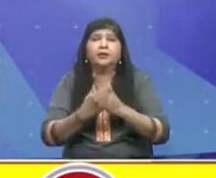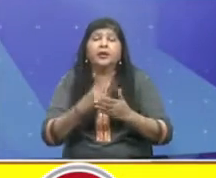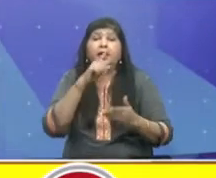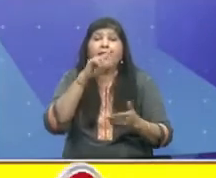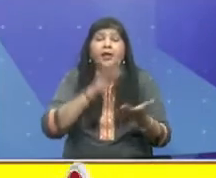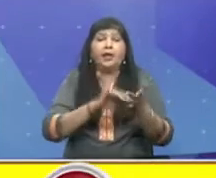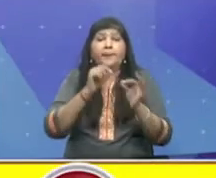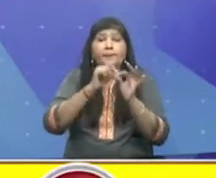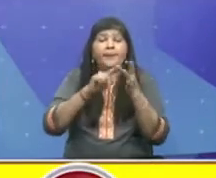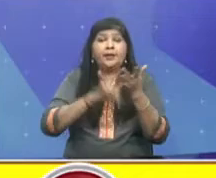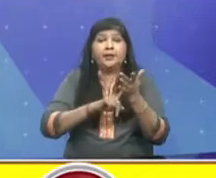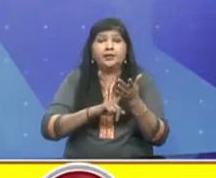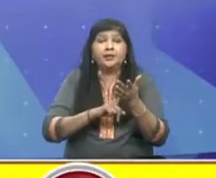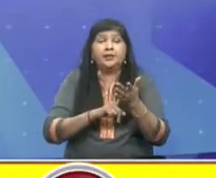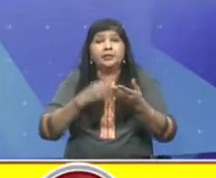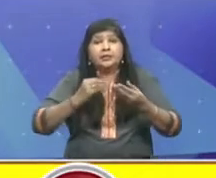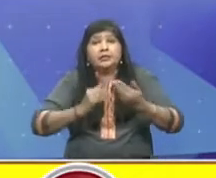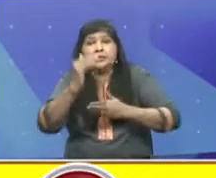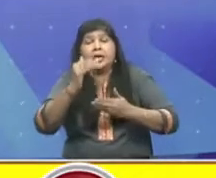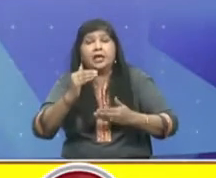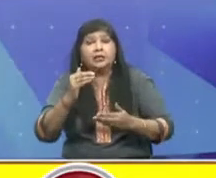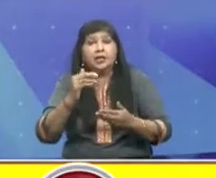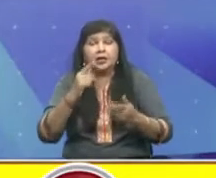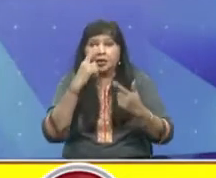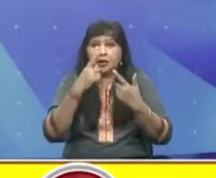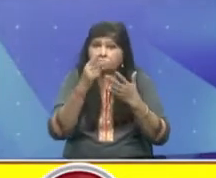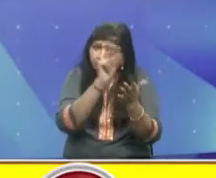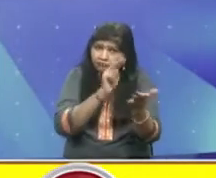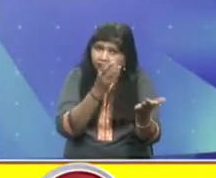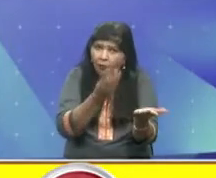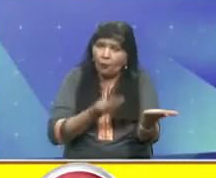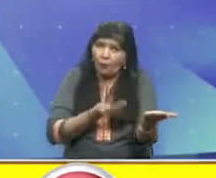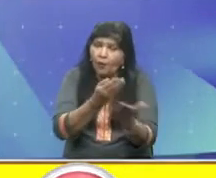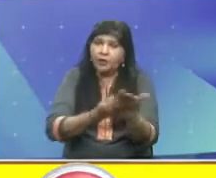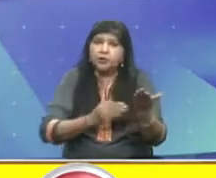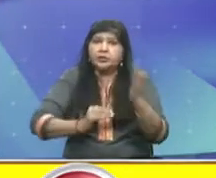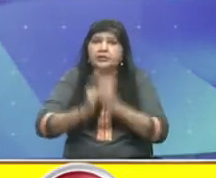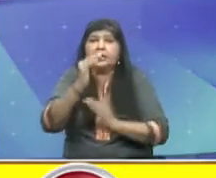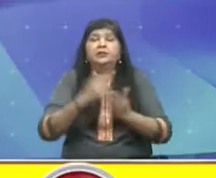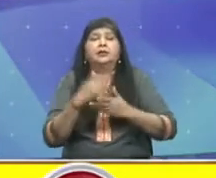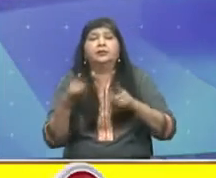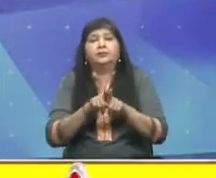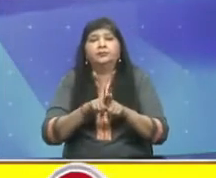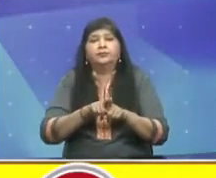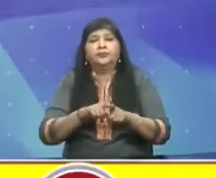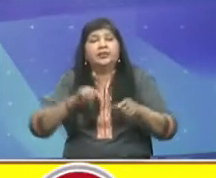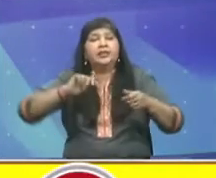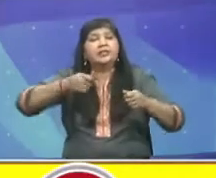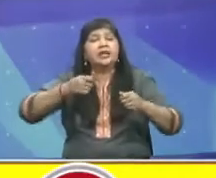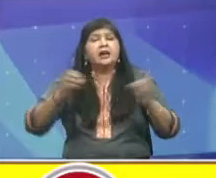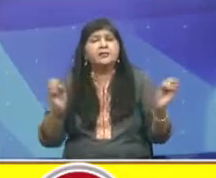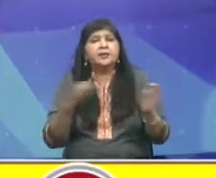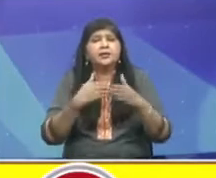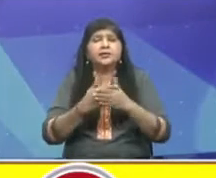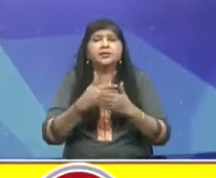बिलियन से ज्यादा के वैल्यूएशन को पार कर गए हैं। साथियों, स्टार्टअप की इस सफलता